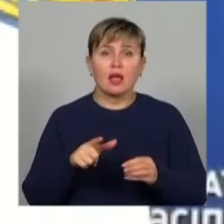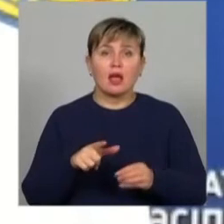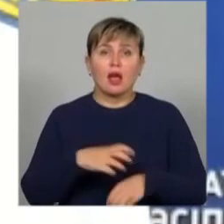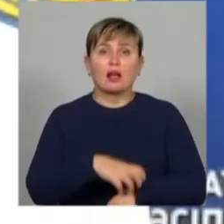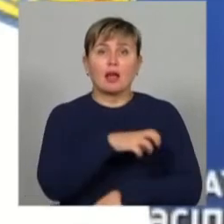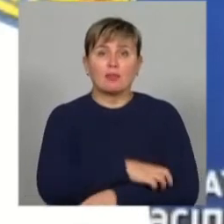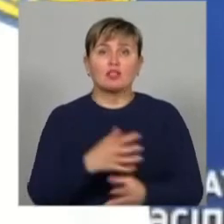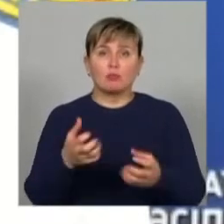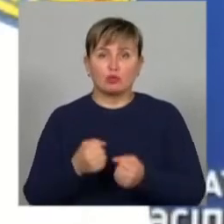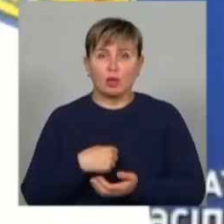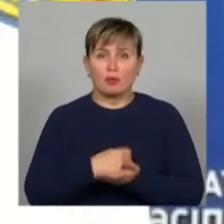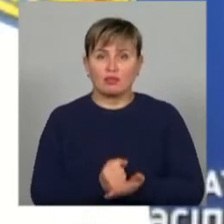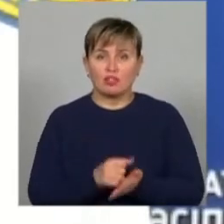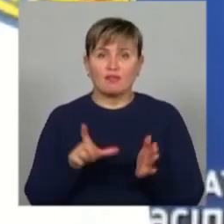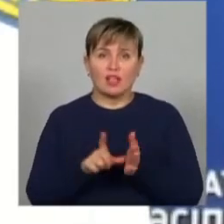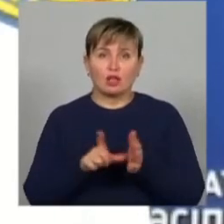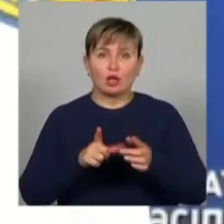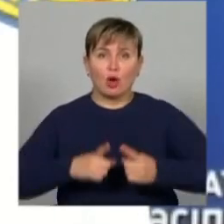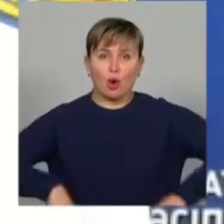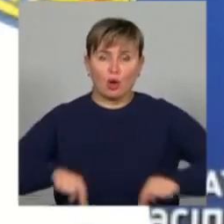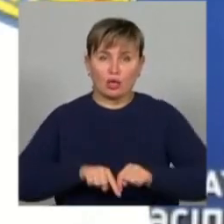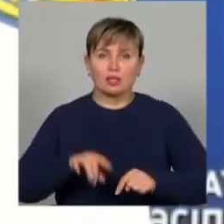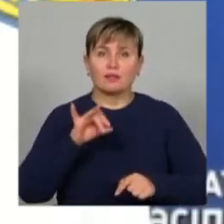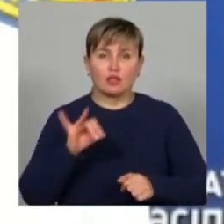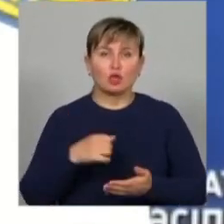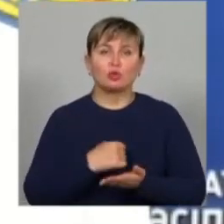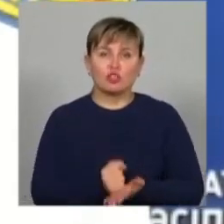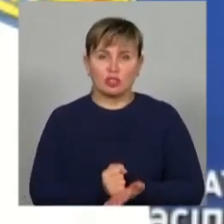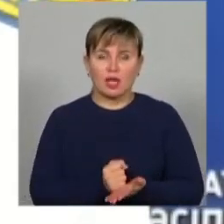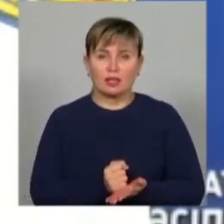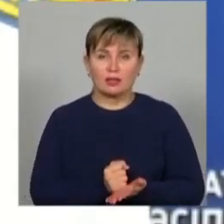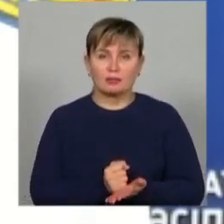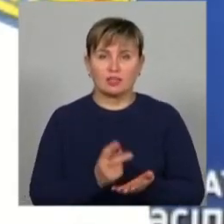получает подтверждение из налоговых органов и утверждает к выплате.